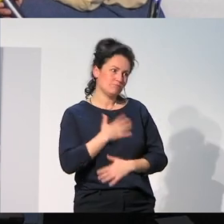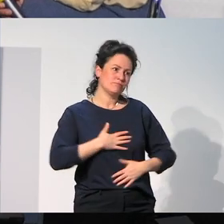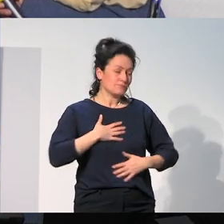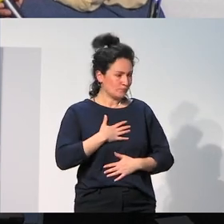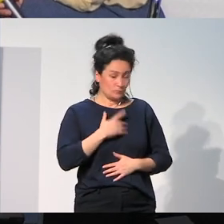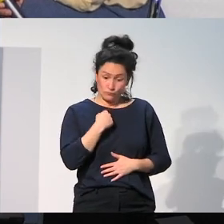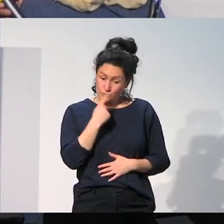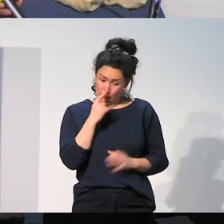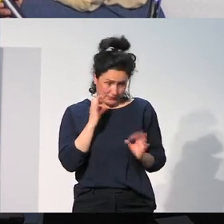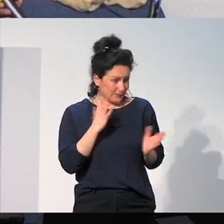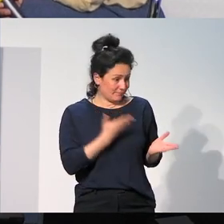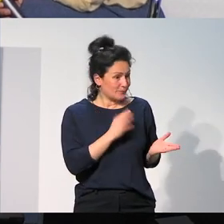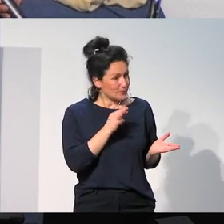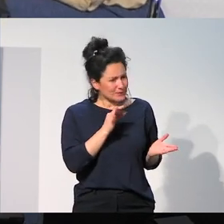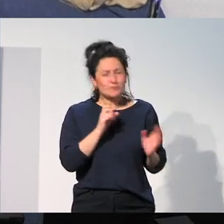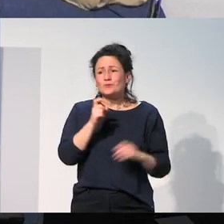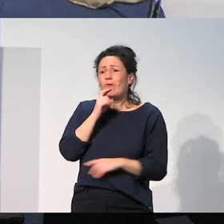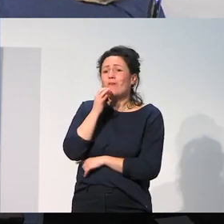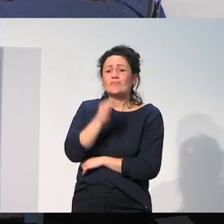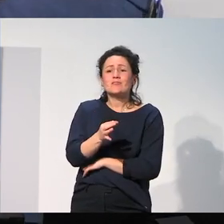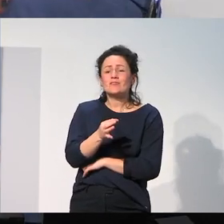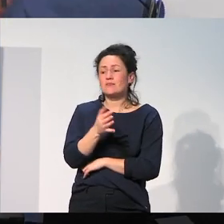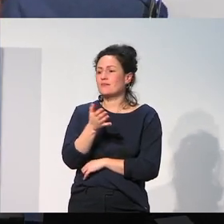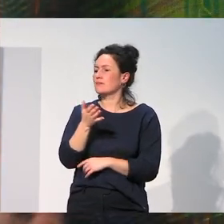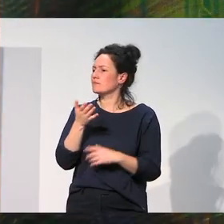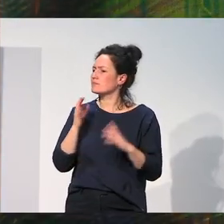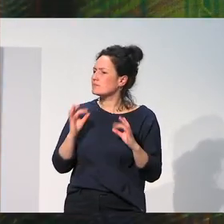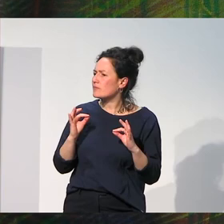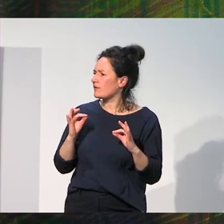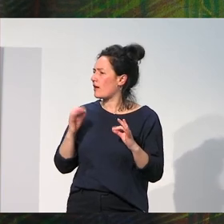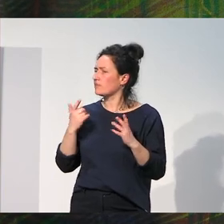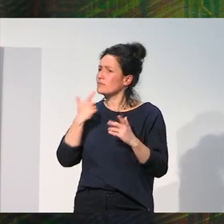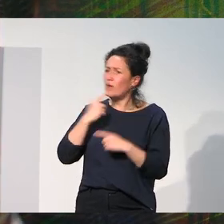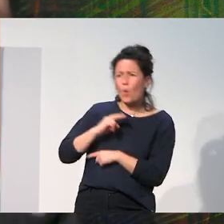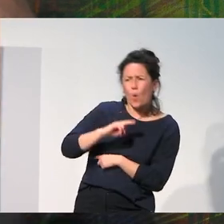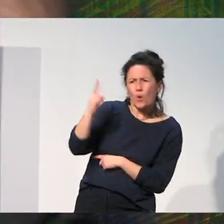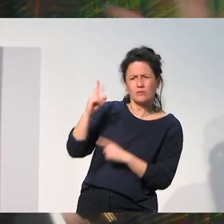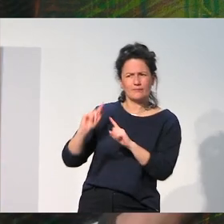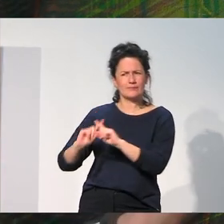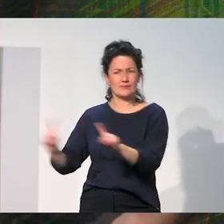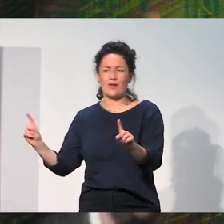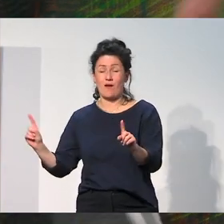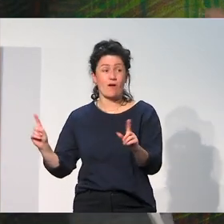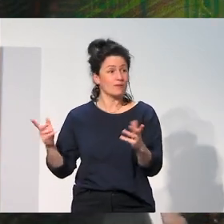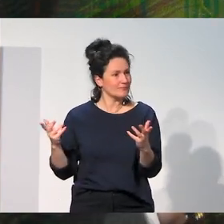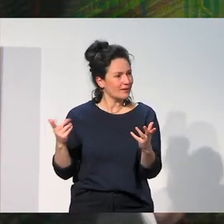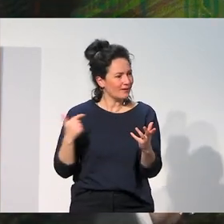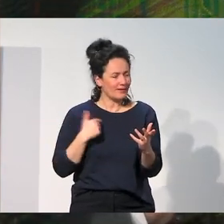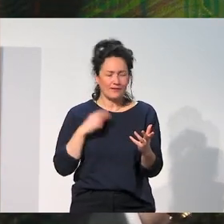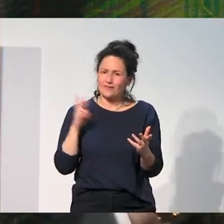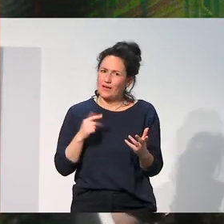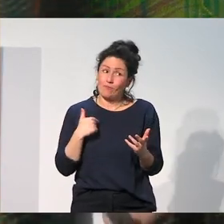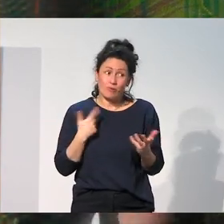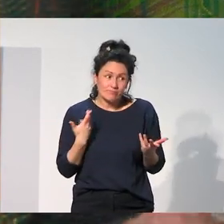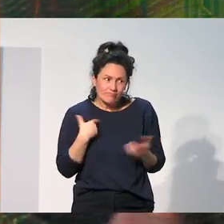c'est exactement le sujet. C'est ce qu'on disait tout à l'heure sur l'altérité, sur un certain nombre de choses. Mais là, j'ai très envie d'entendre